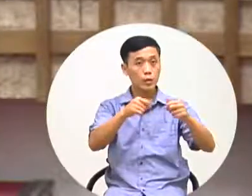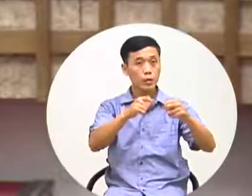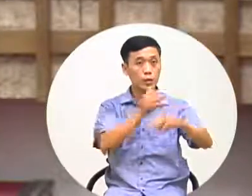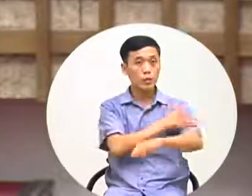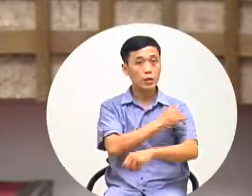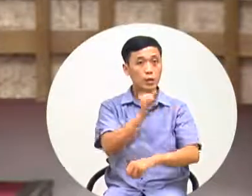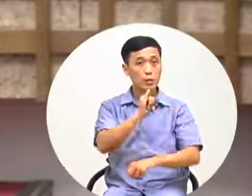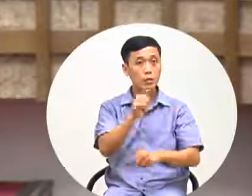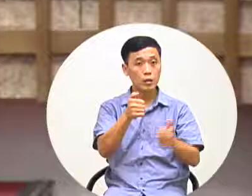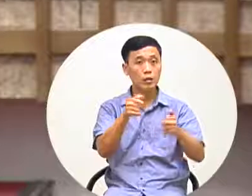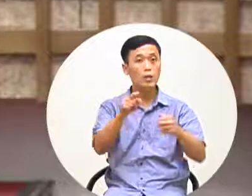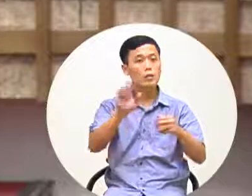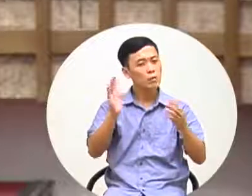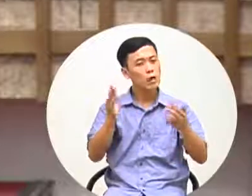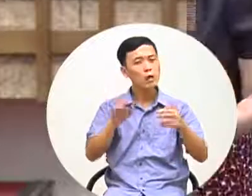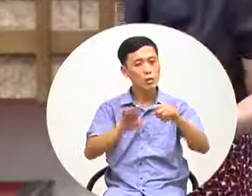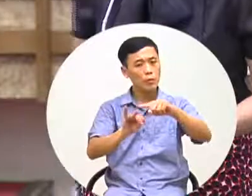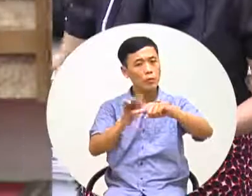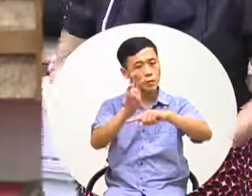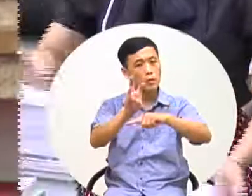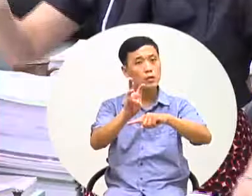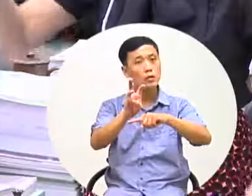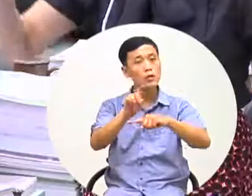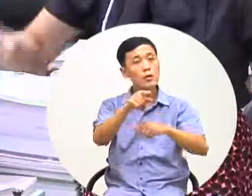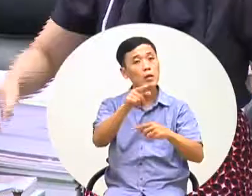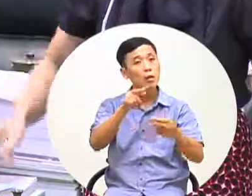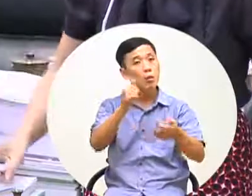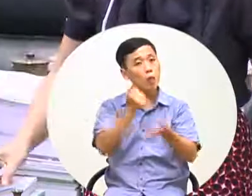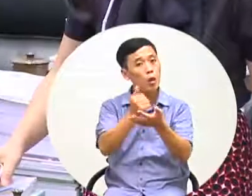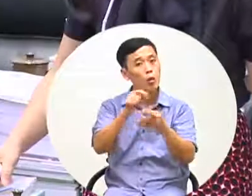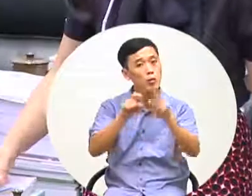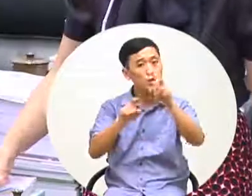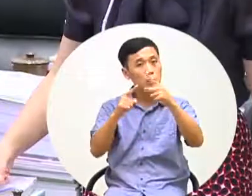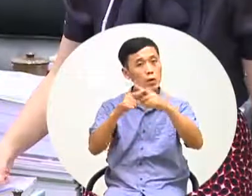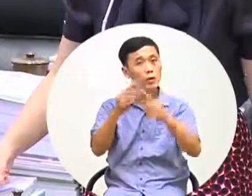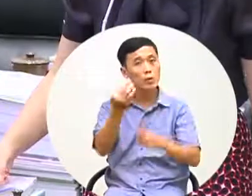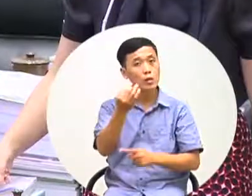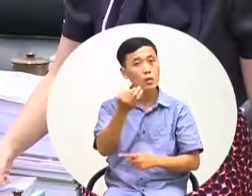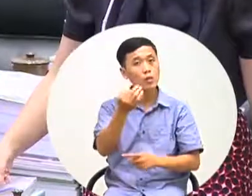其实也 几个人合格，我相信只有20个，你很清楚嘛。 大概